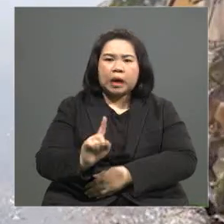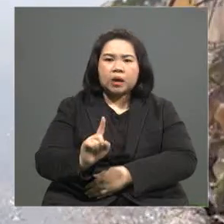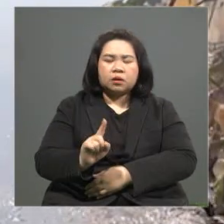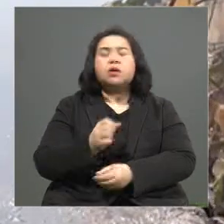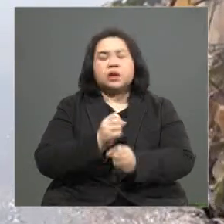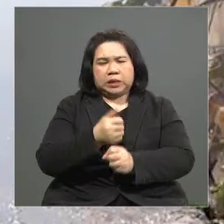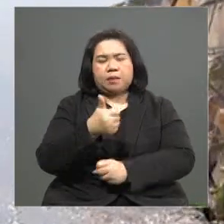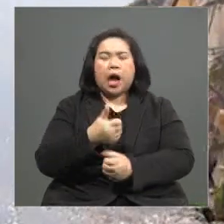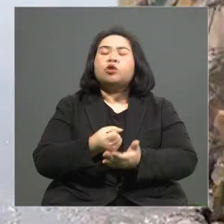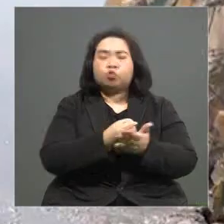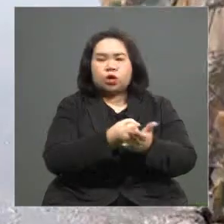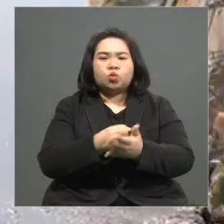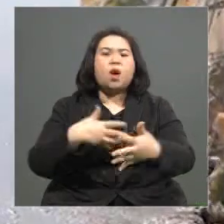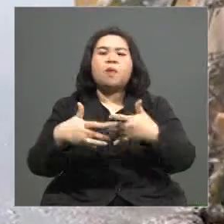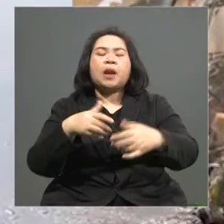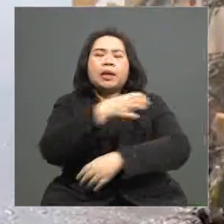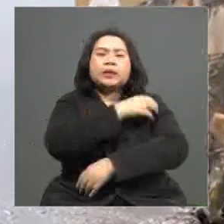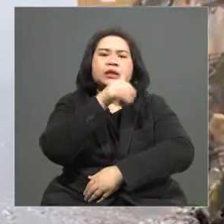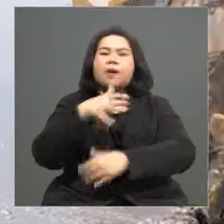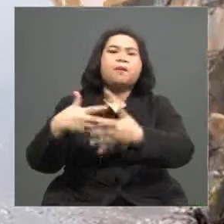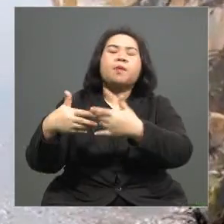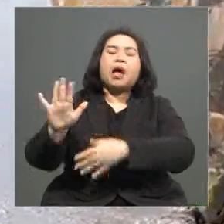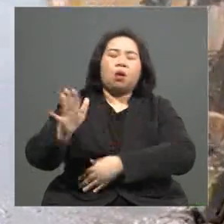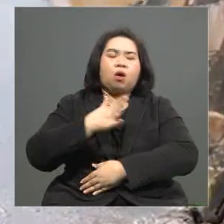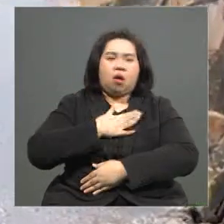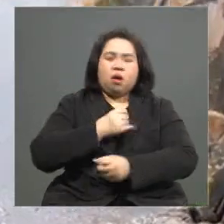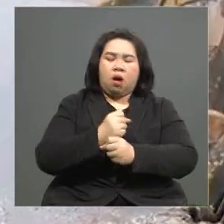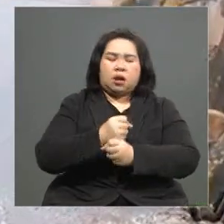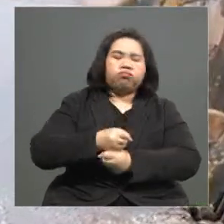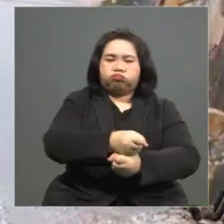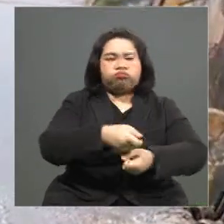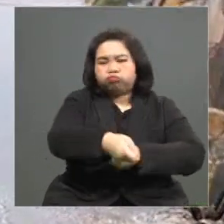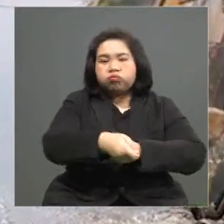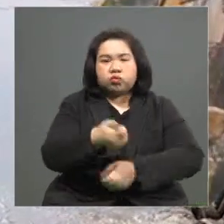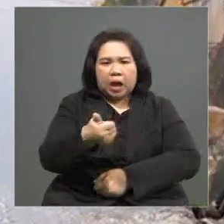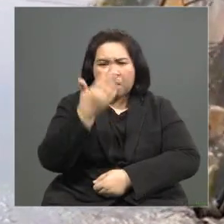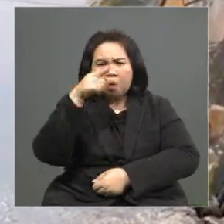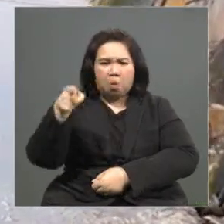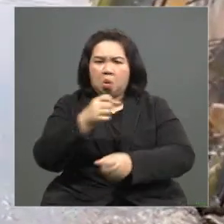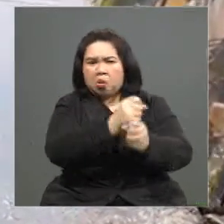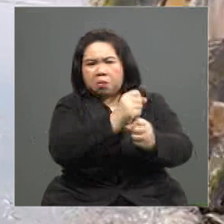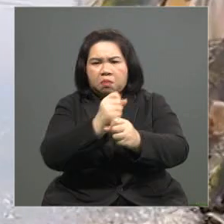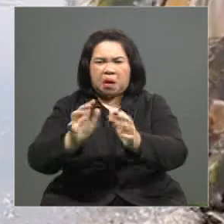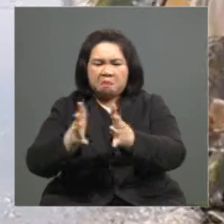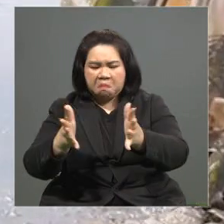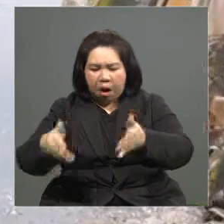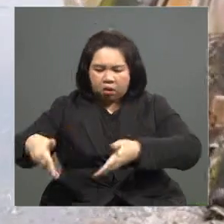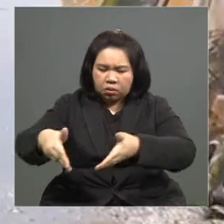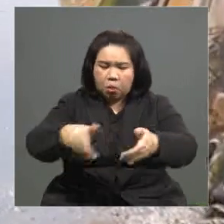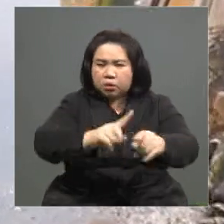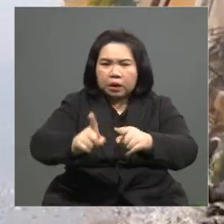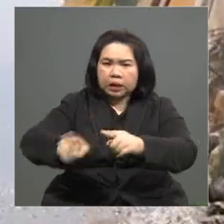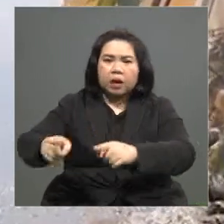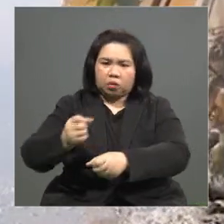ได้ก็ทำไปก่อนไม่ต้องรอเทศบาลนะคะเพราะว่าเทศบาลเขามีภาระหนักอยู่แล้วค่ะซึ่งต้องทำถนนใหญ่ให้เสร็จเรียบร้อย